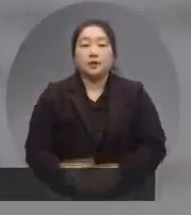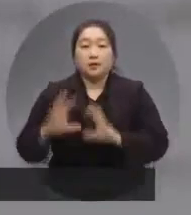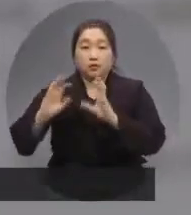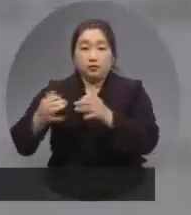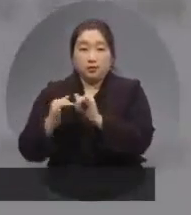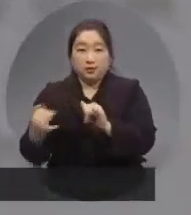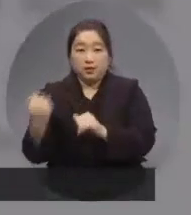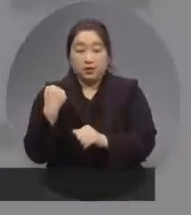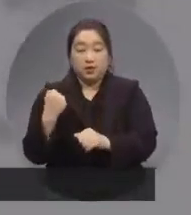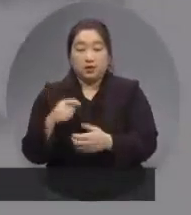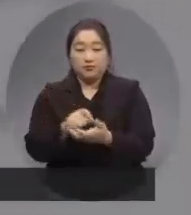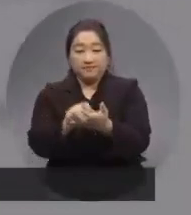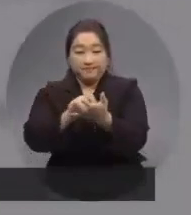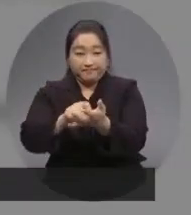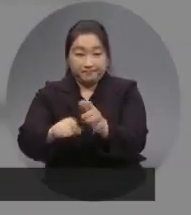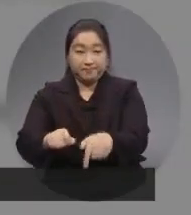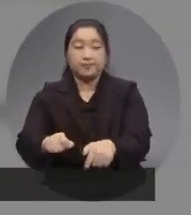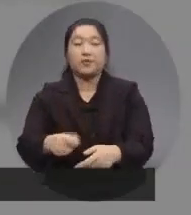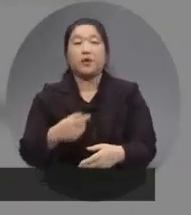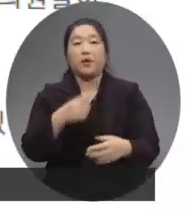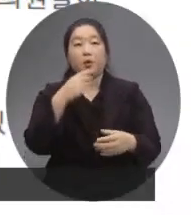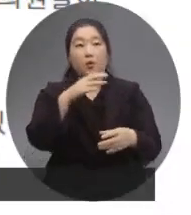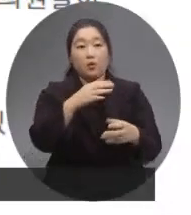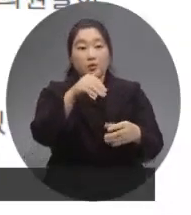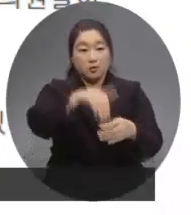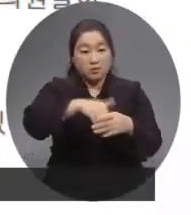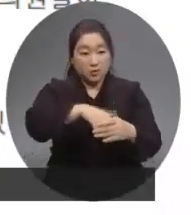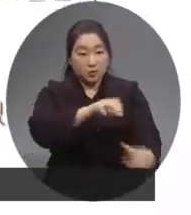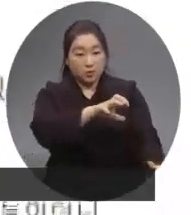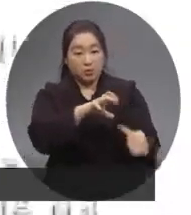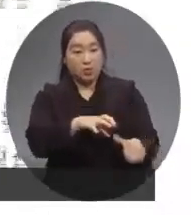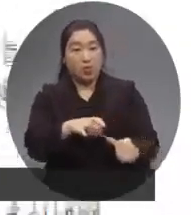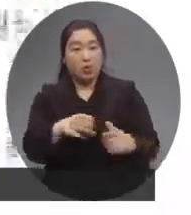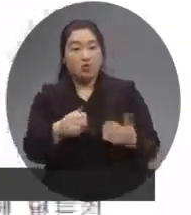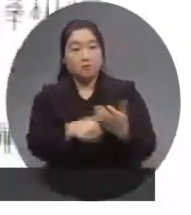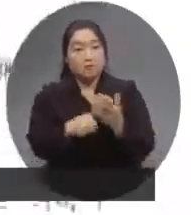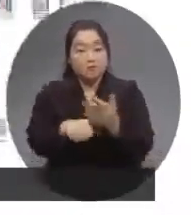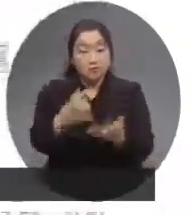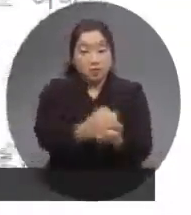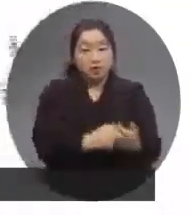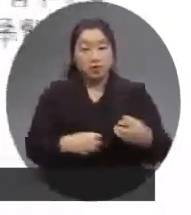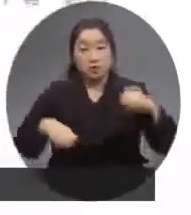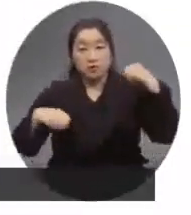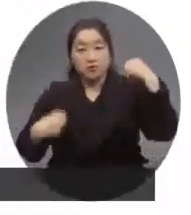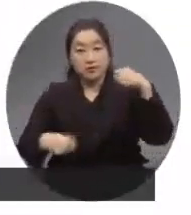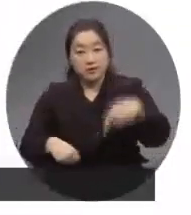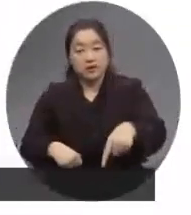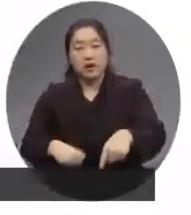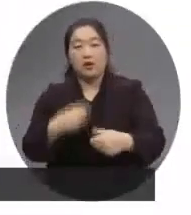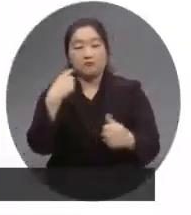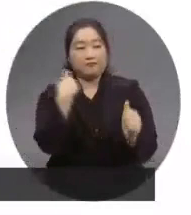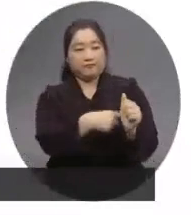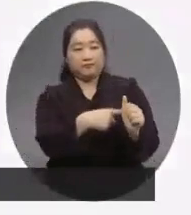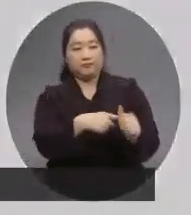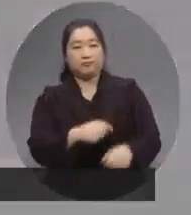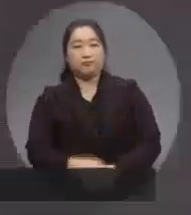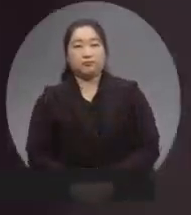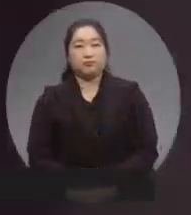국민의힘은 곧바로 성명을 내 보궐선거를 의식한 여론몰이용 정치쇼라고 강하게